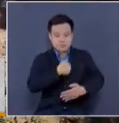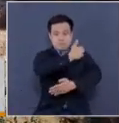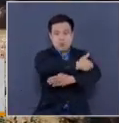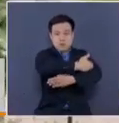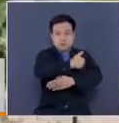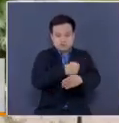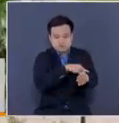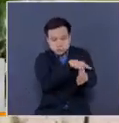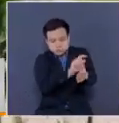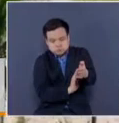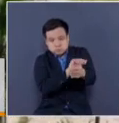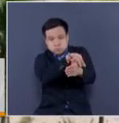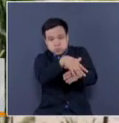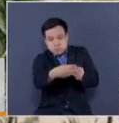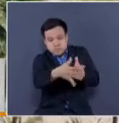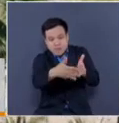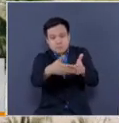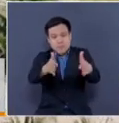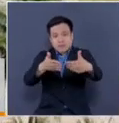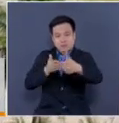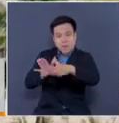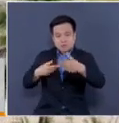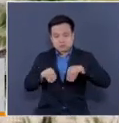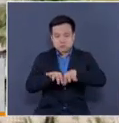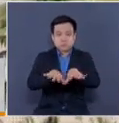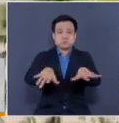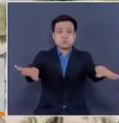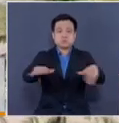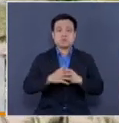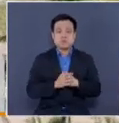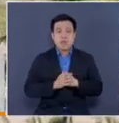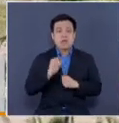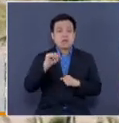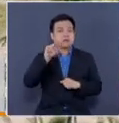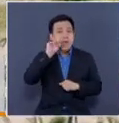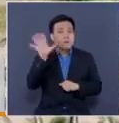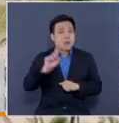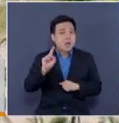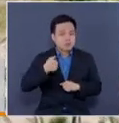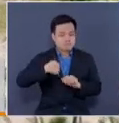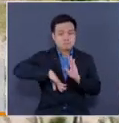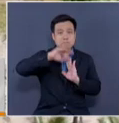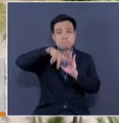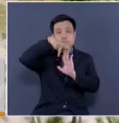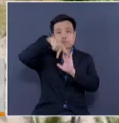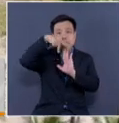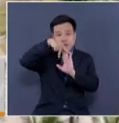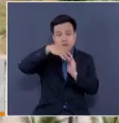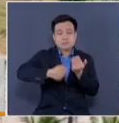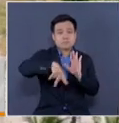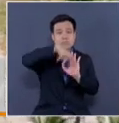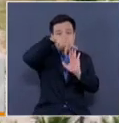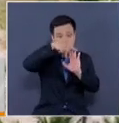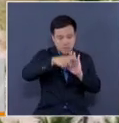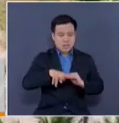ทั้งพื้นที่การเกษตรค่ะมาจากมวลน้ำก้อนใหญ่จากจังหวัดแพร่เนี่ยแหละหลากลงมาสมทบเพราะฉะนั้นระดับน้ำในแม่น้ำย